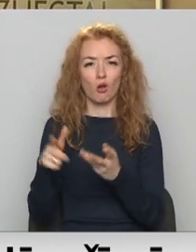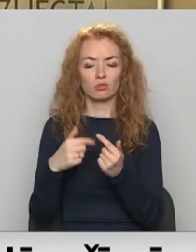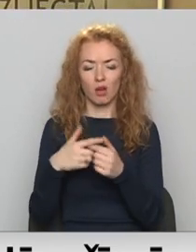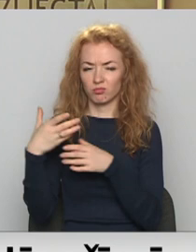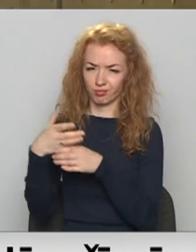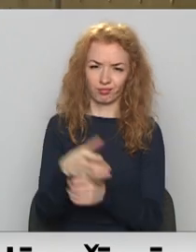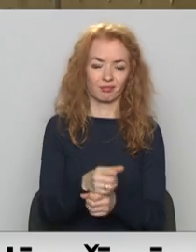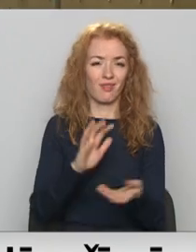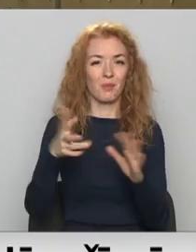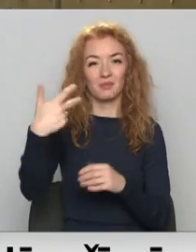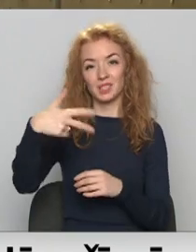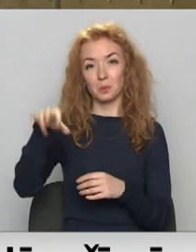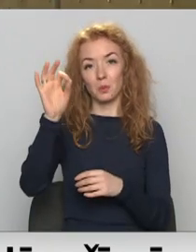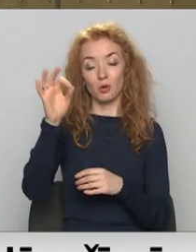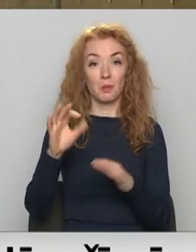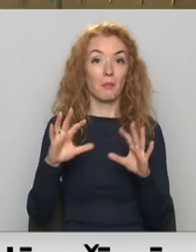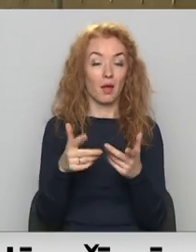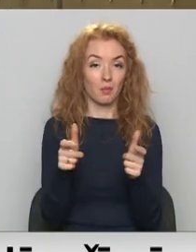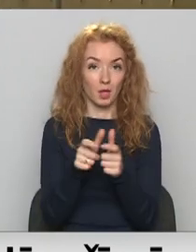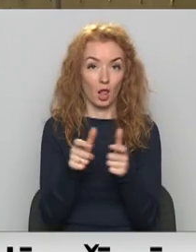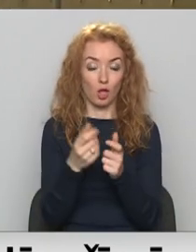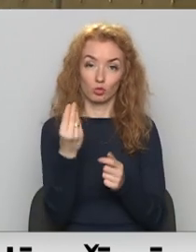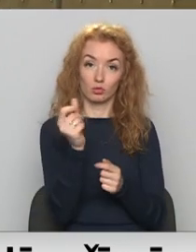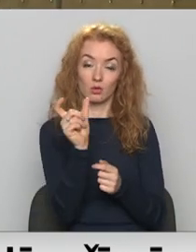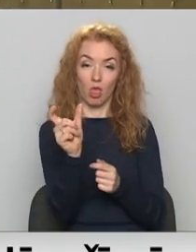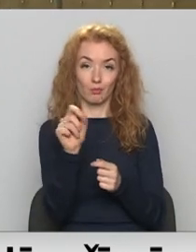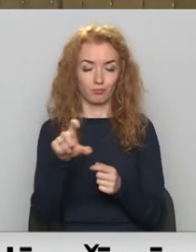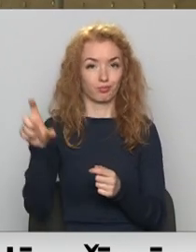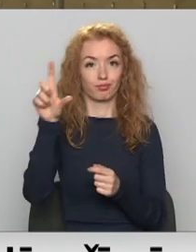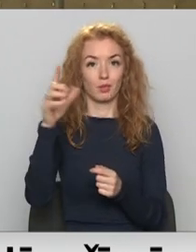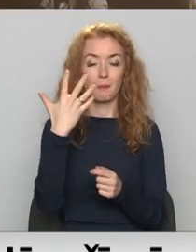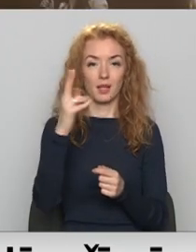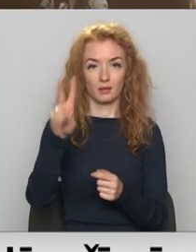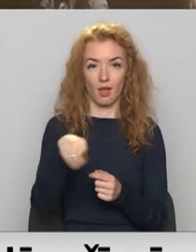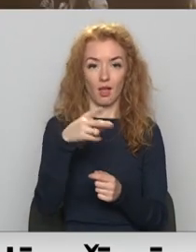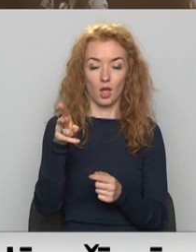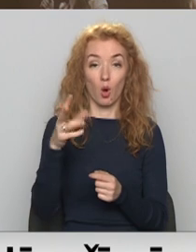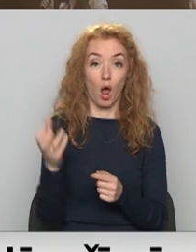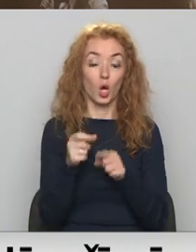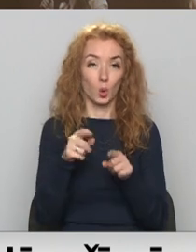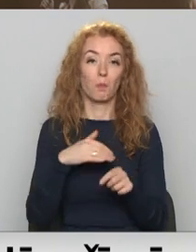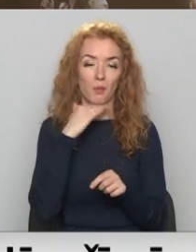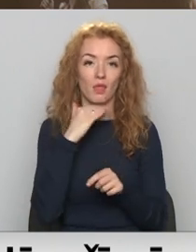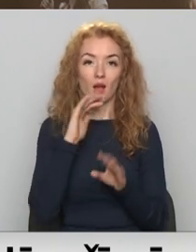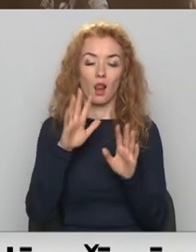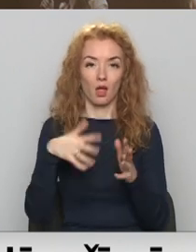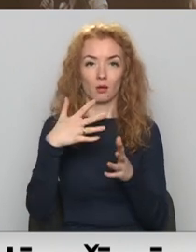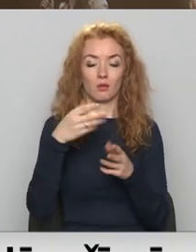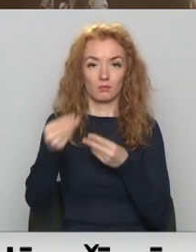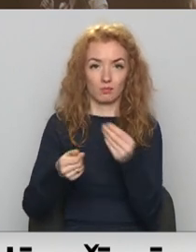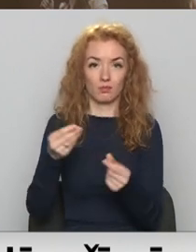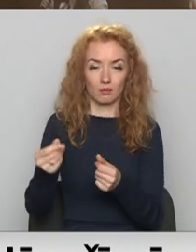par apmēram 30%, bet biļešu cena vidēji pieaugusi par 5 eiro, ar to pietiekot, lai varētu norēķināties